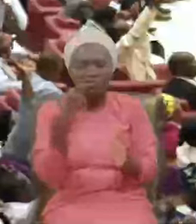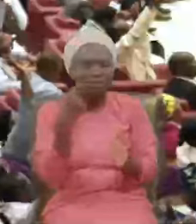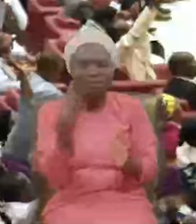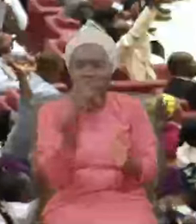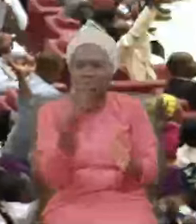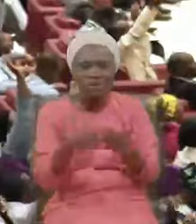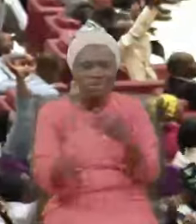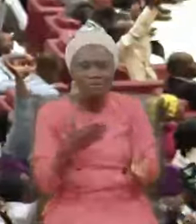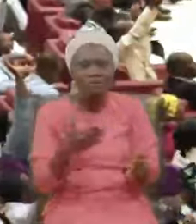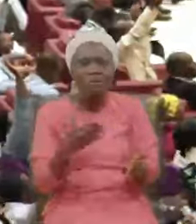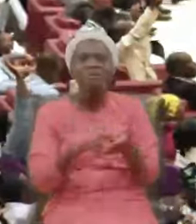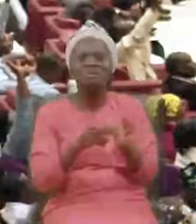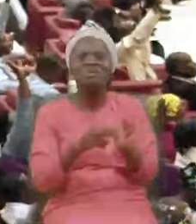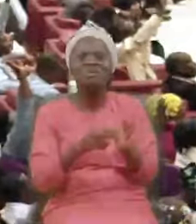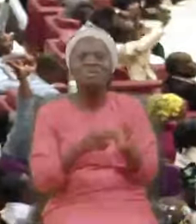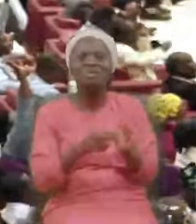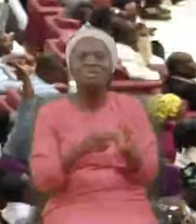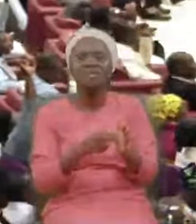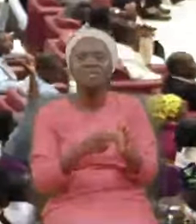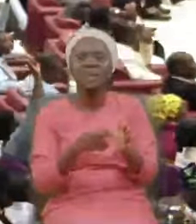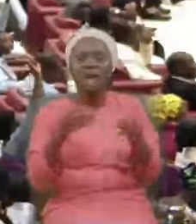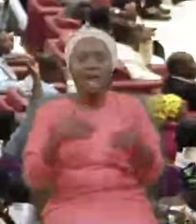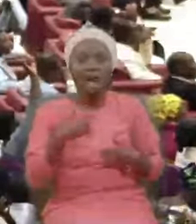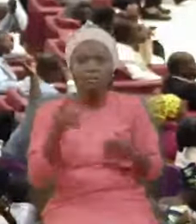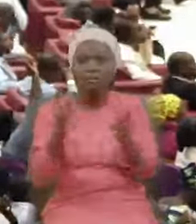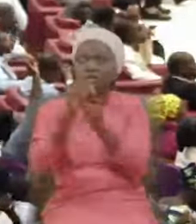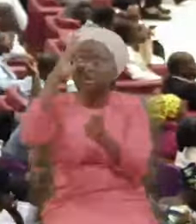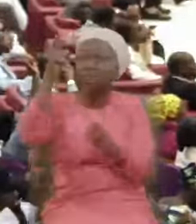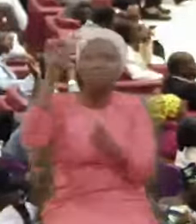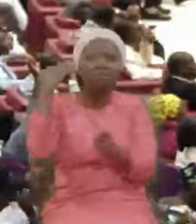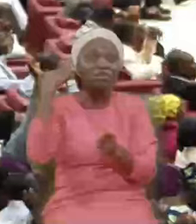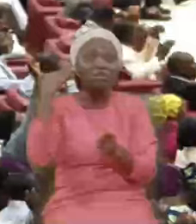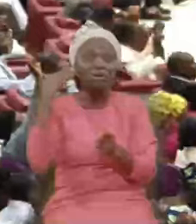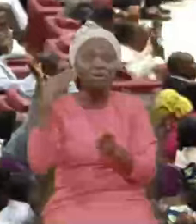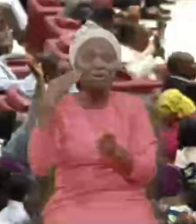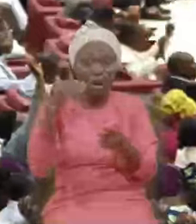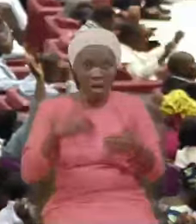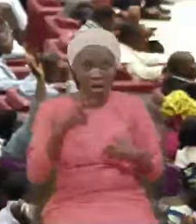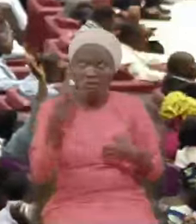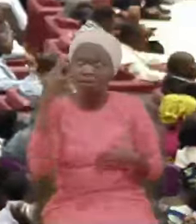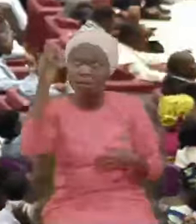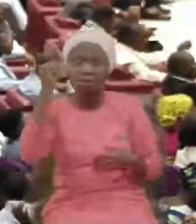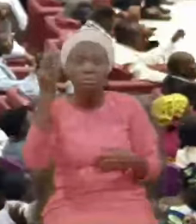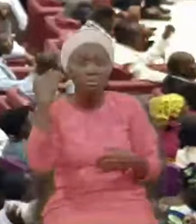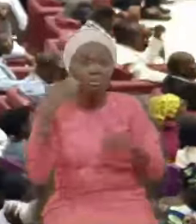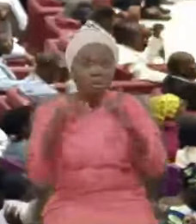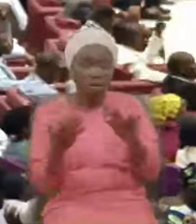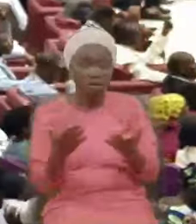qui est ce quelqu'un-là, est-ce que vous l'avez rencontré auparavant? Est-ce que vous avez vu ce quelqu'un-là auparavant?